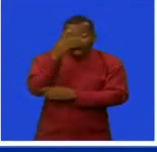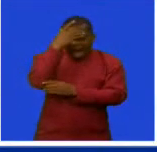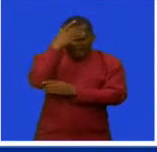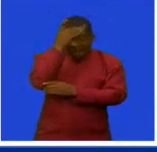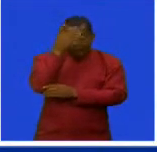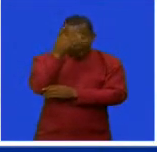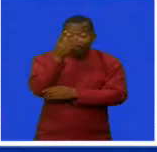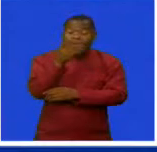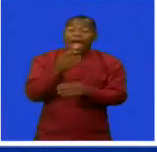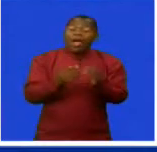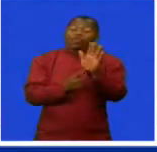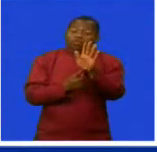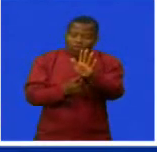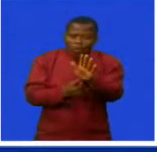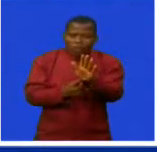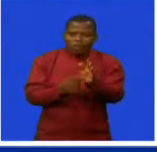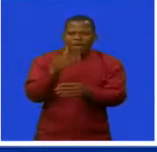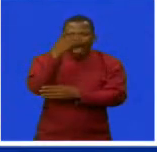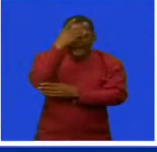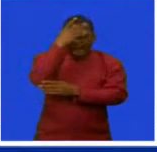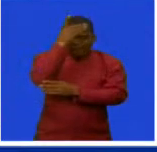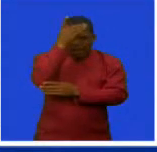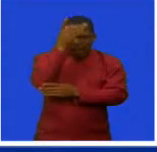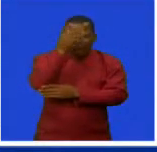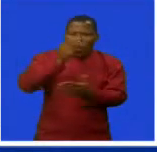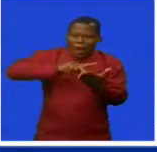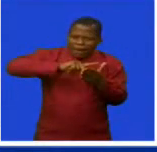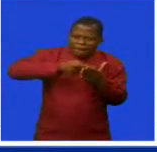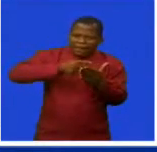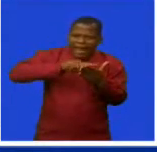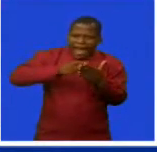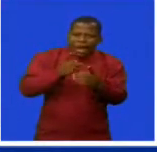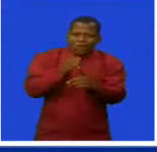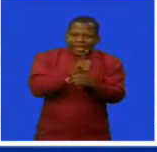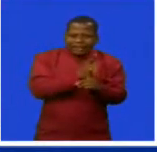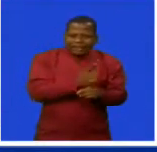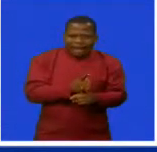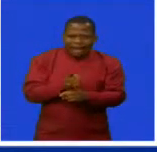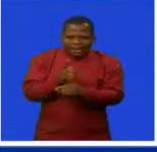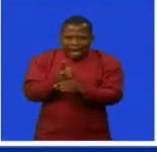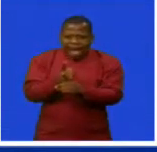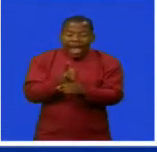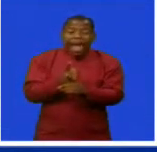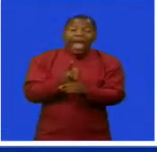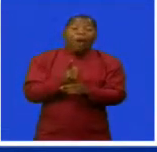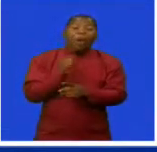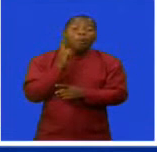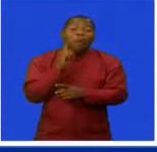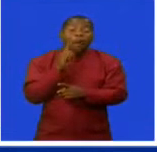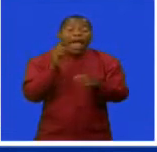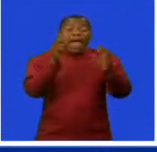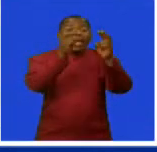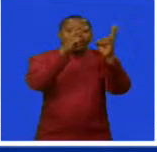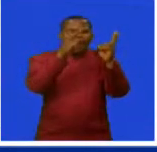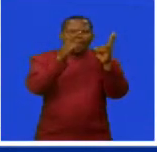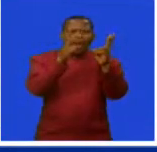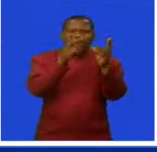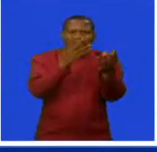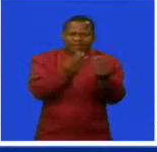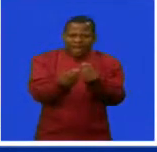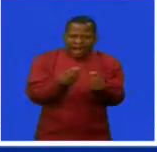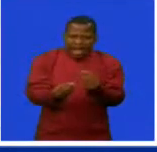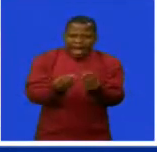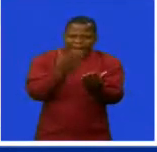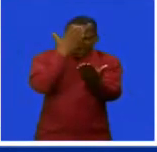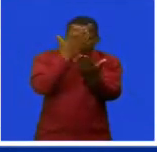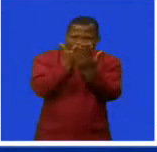wa-2021-2022 kuyavela ukuthi uhulumende akahlali kodwa usabuka ukuthi bantfwana bangafundza njani ngetebuchwephesha.